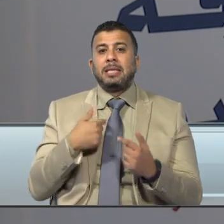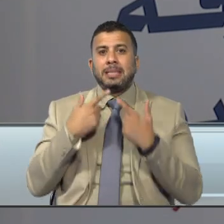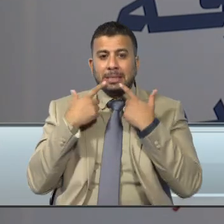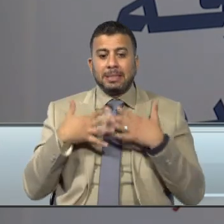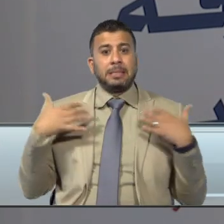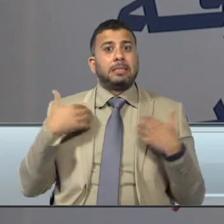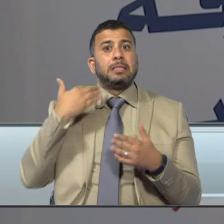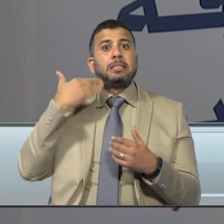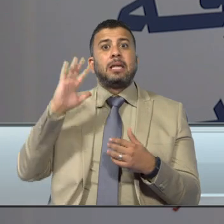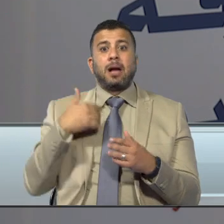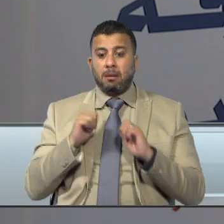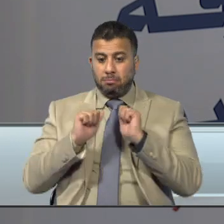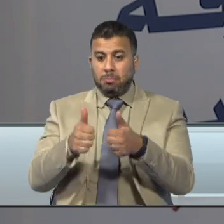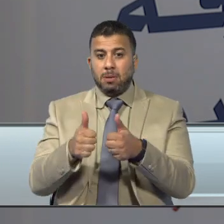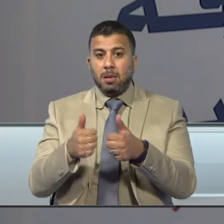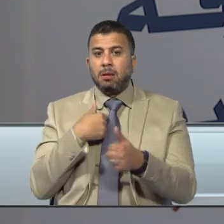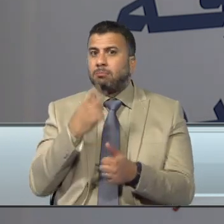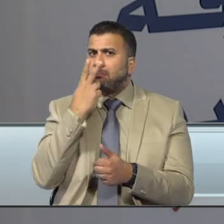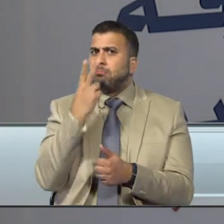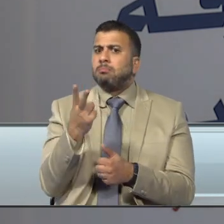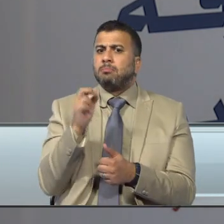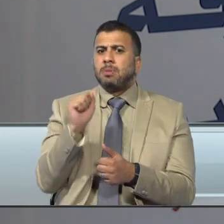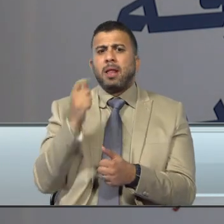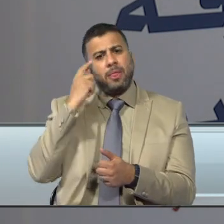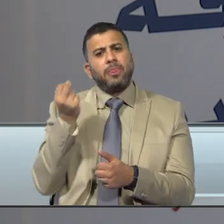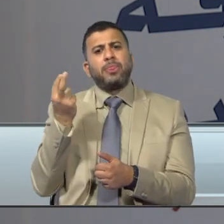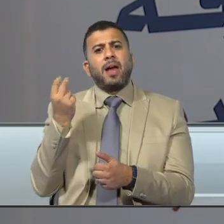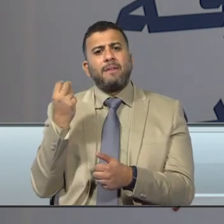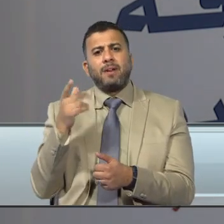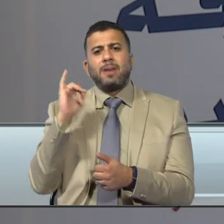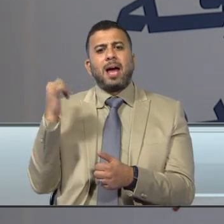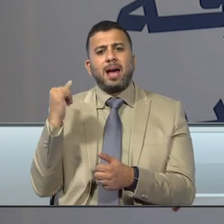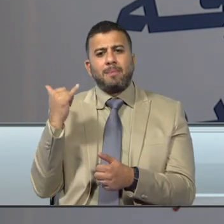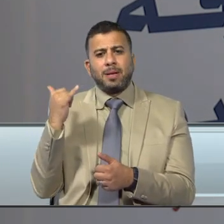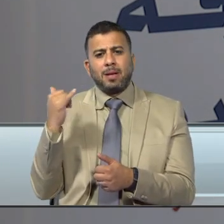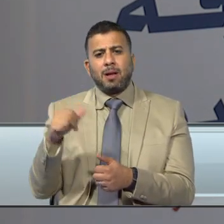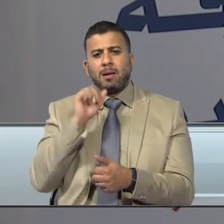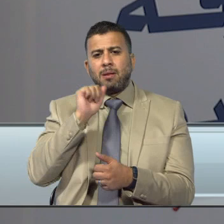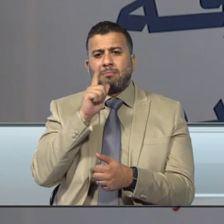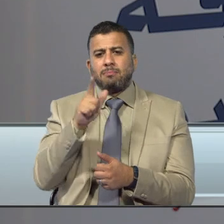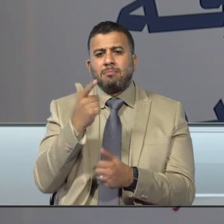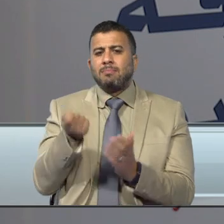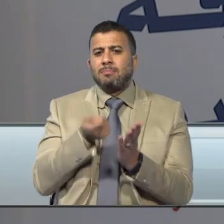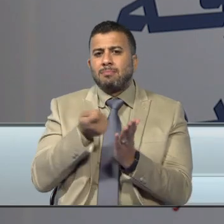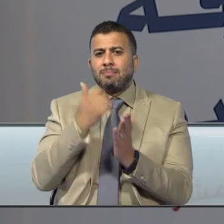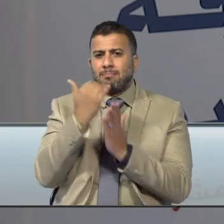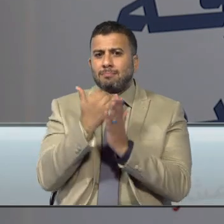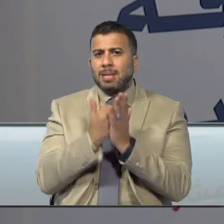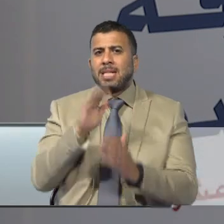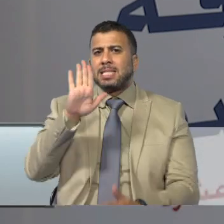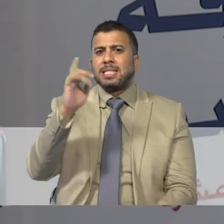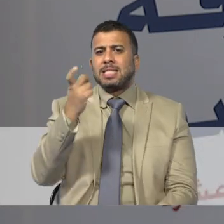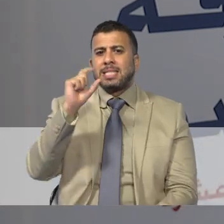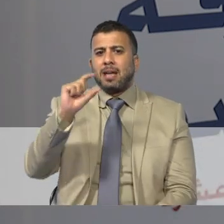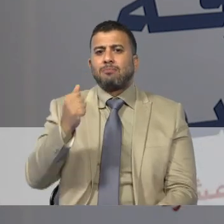أن أحضر لأن أتابع الساحة الثقافية العربية وخاصة في ميدان السرد، هذا تخصصي